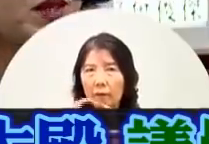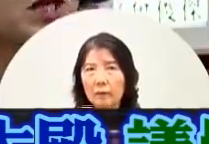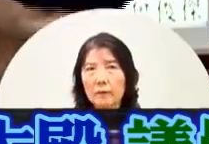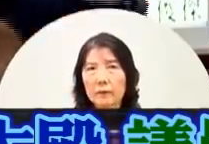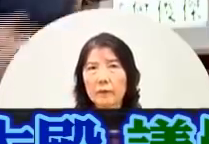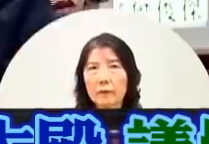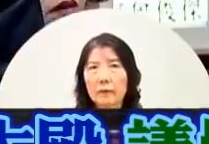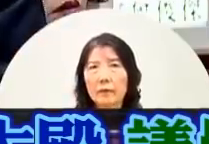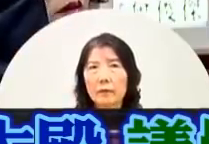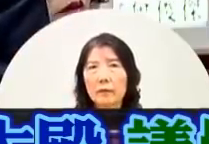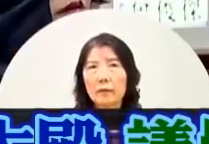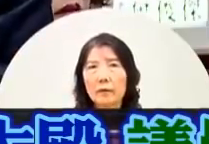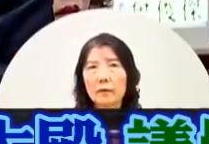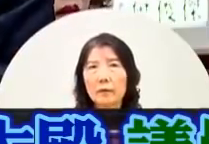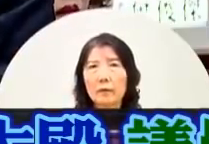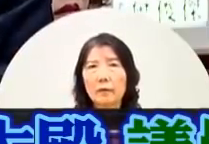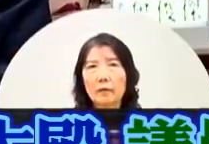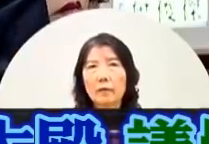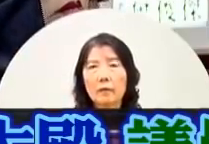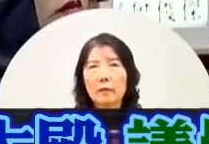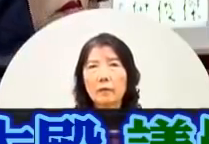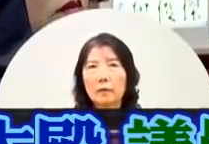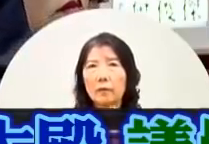局长，我告诉你，桃园区